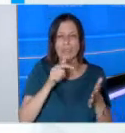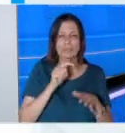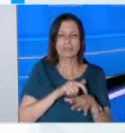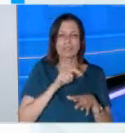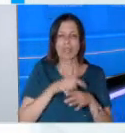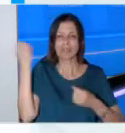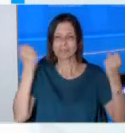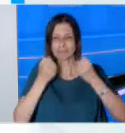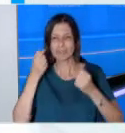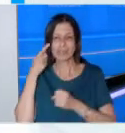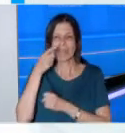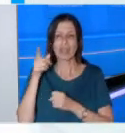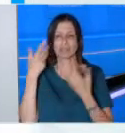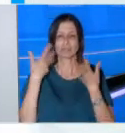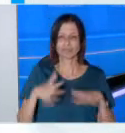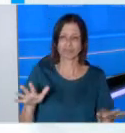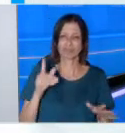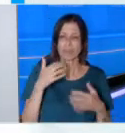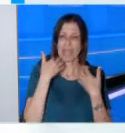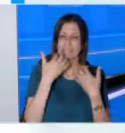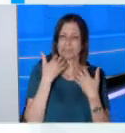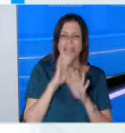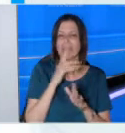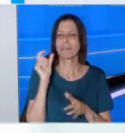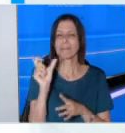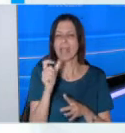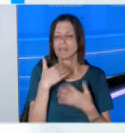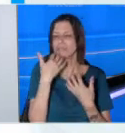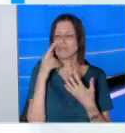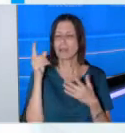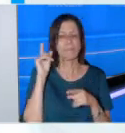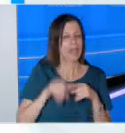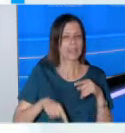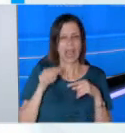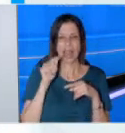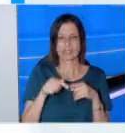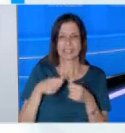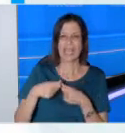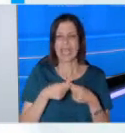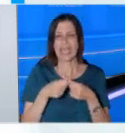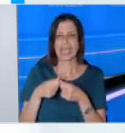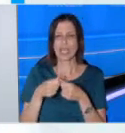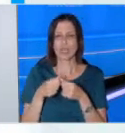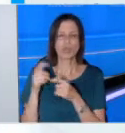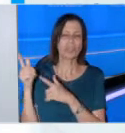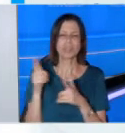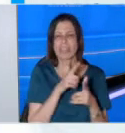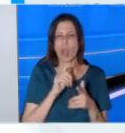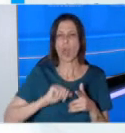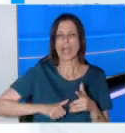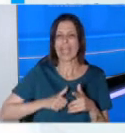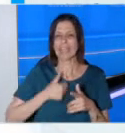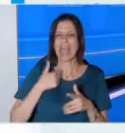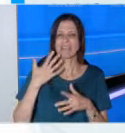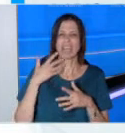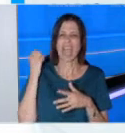היא נכשלה כישלון מחפיר בהסברה. אין פשוט מילים לתאר את המחדל הזה. ארגון טרור קנאי, רצחני, הומופובי